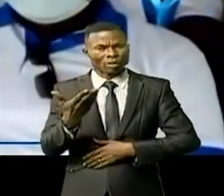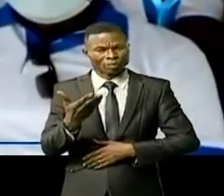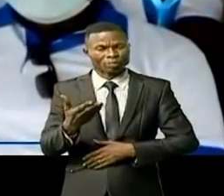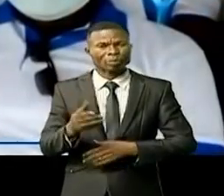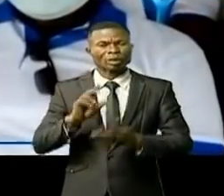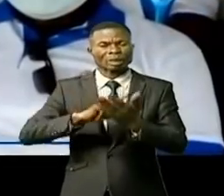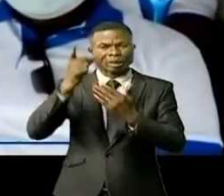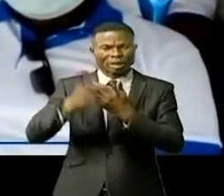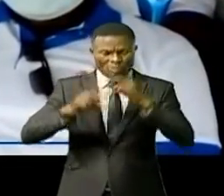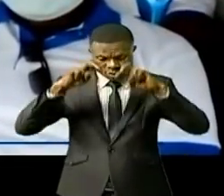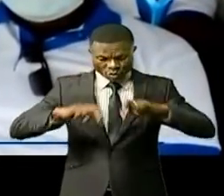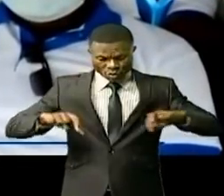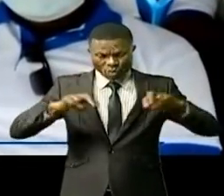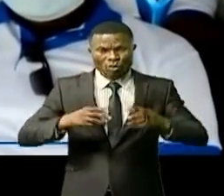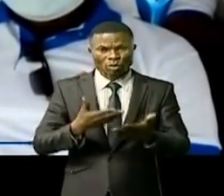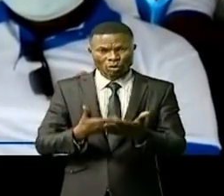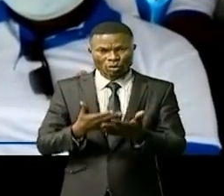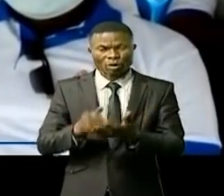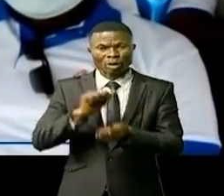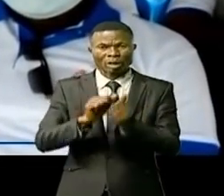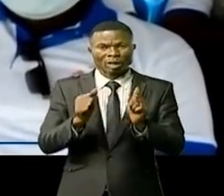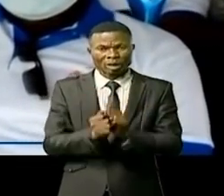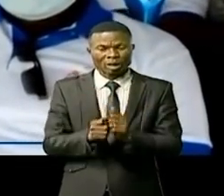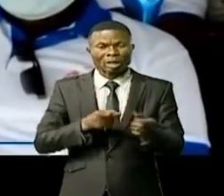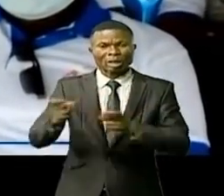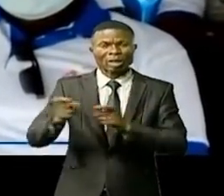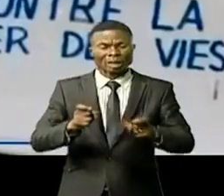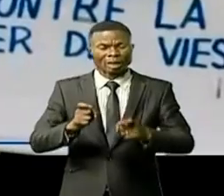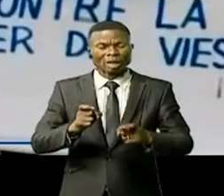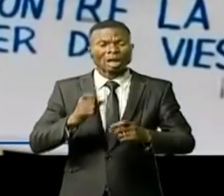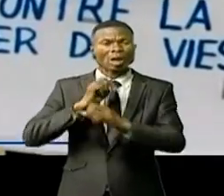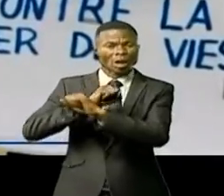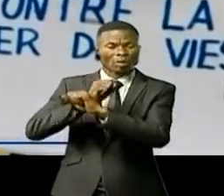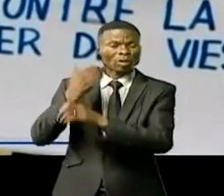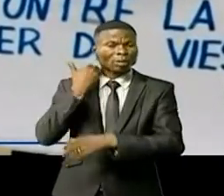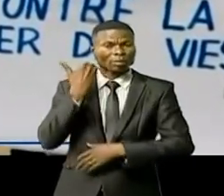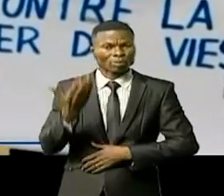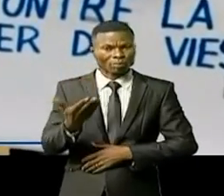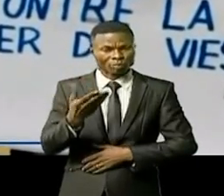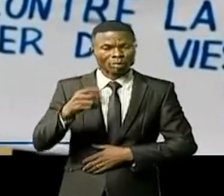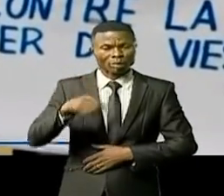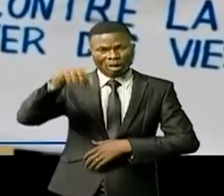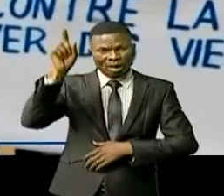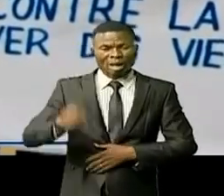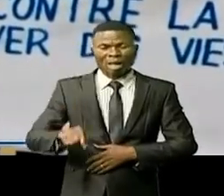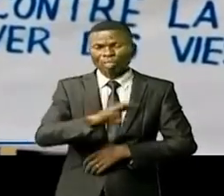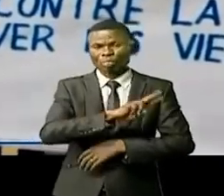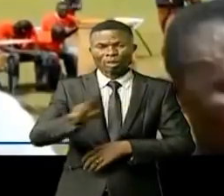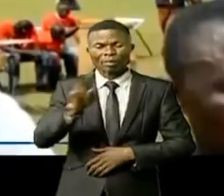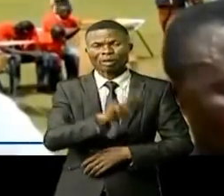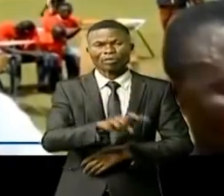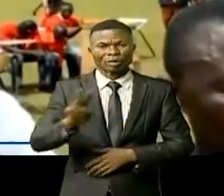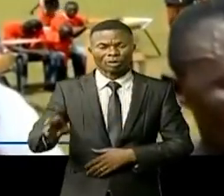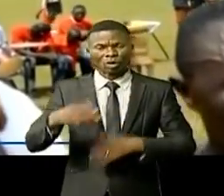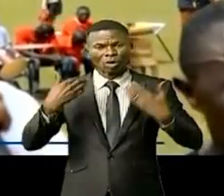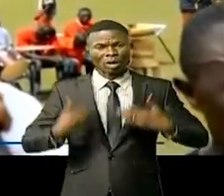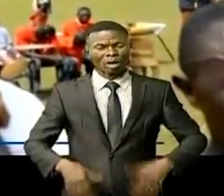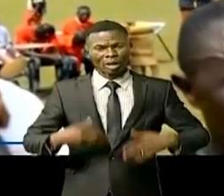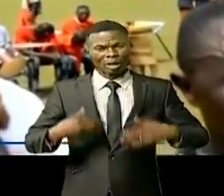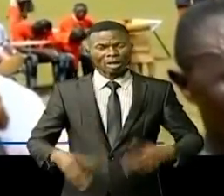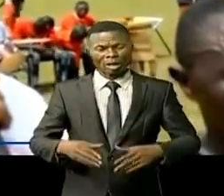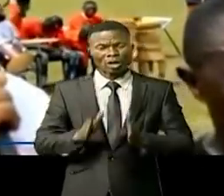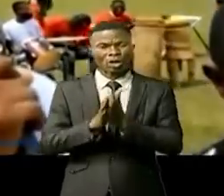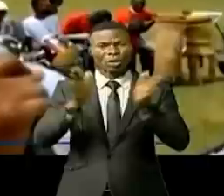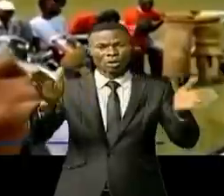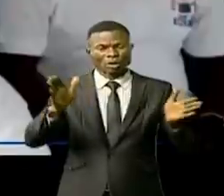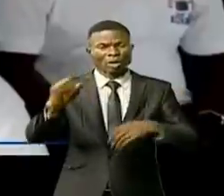progrès scientifiques en matière de la gestion de cette maladie. Pour l'année 2022, la célébration officielle